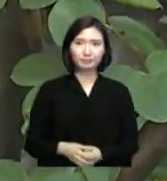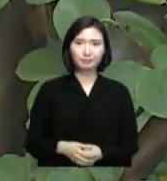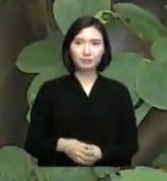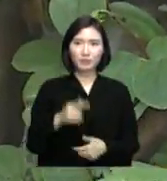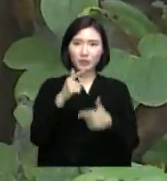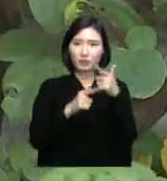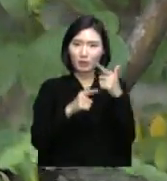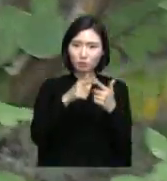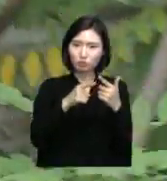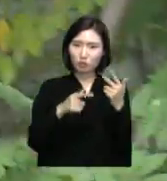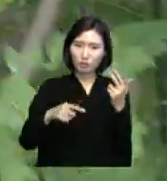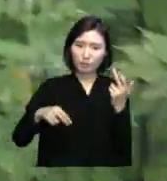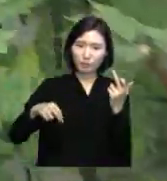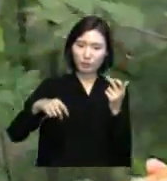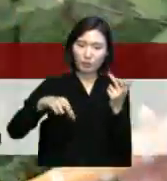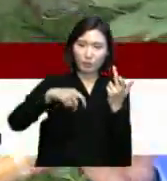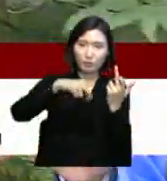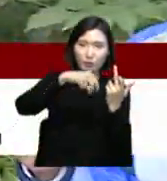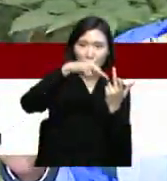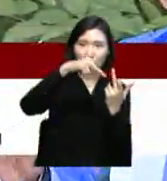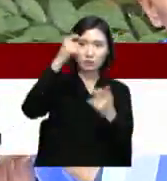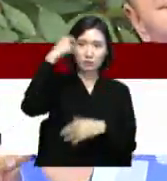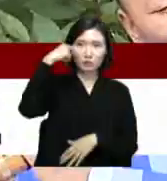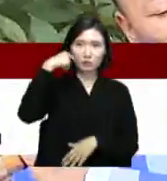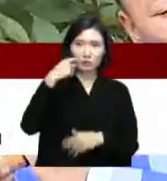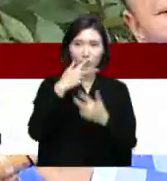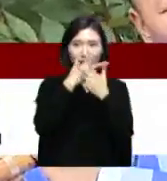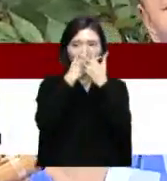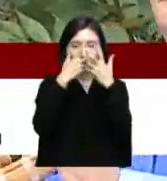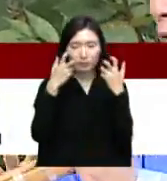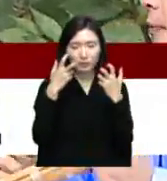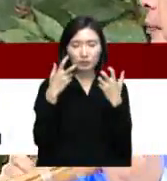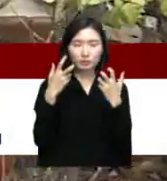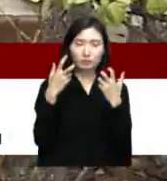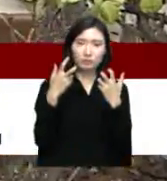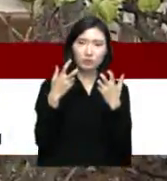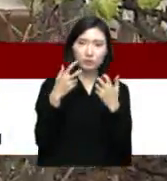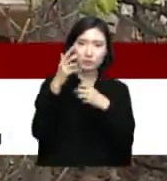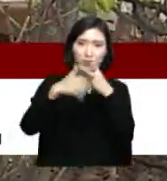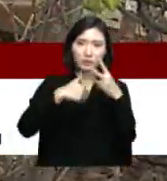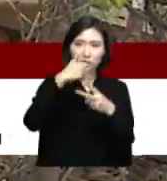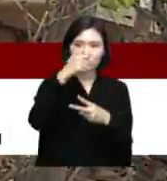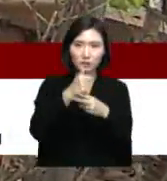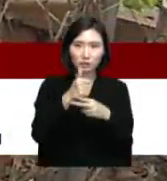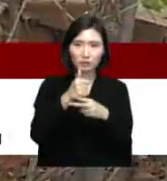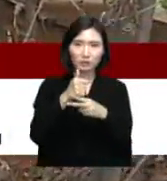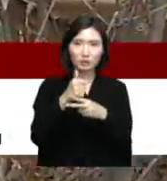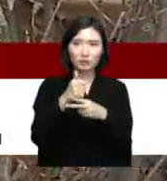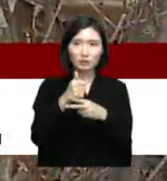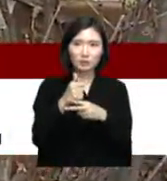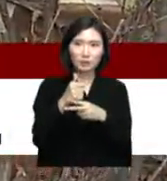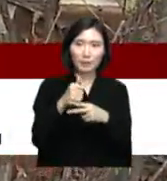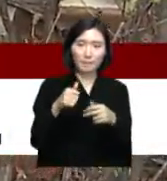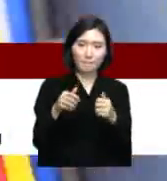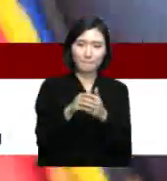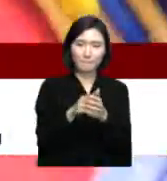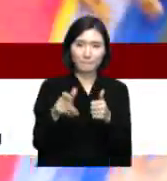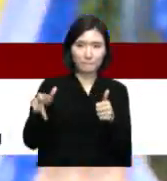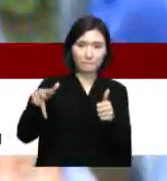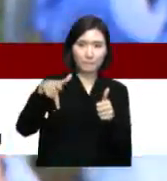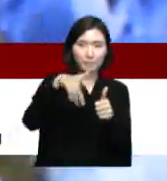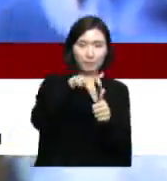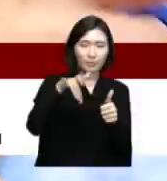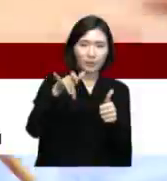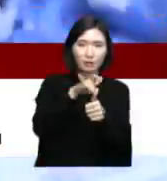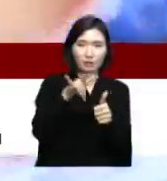나무에 올라타기도 합니다. 잠든 마을신을 빙의한 무녀는 집안 곳곳에 들어선 애군을 풀고